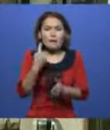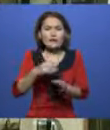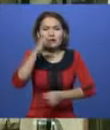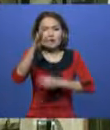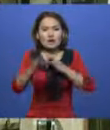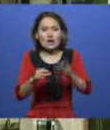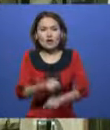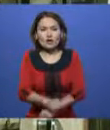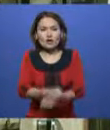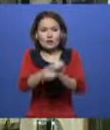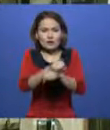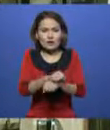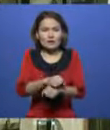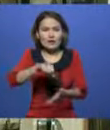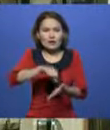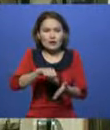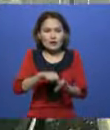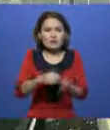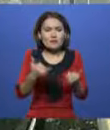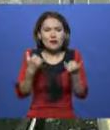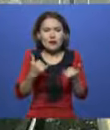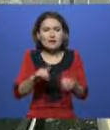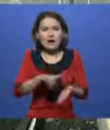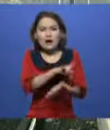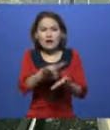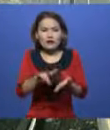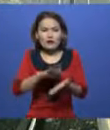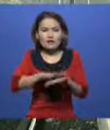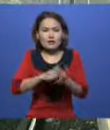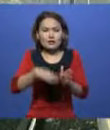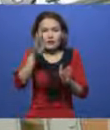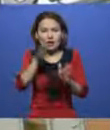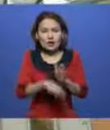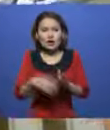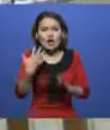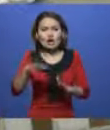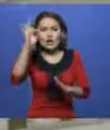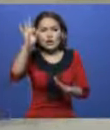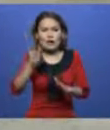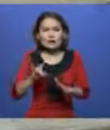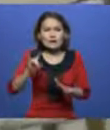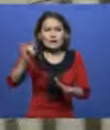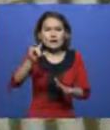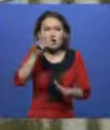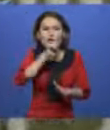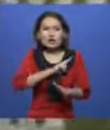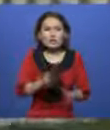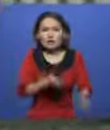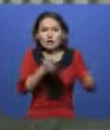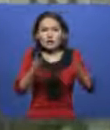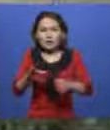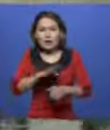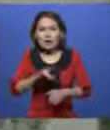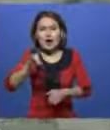созылған ереулі жағдайды тіпті ушықтырды. Брюссель әуежайында рейстердің 50% кейінге шегерілді. Бұл қолайсыздық үшін әуе